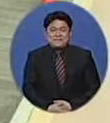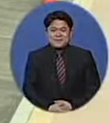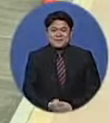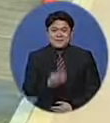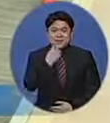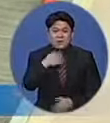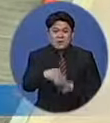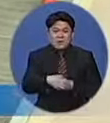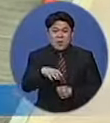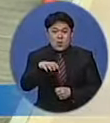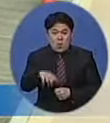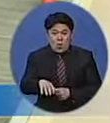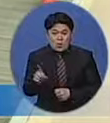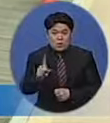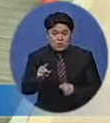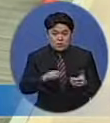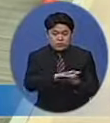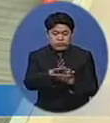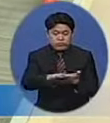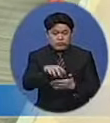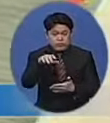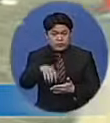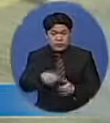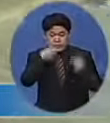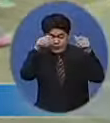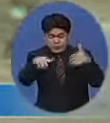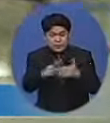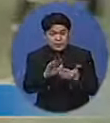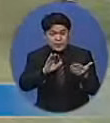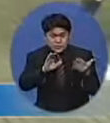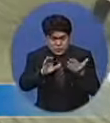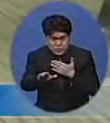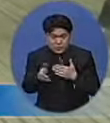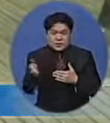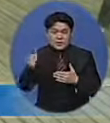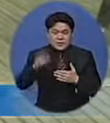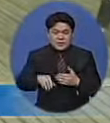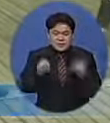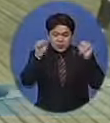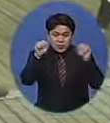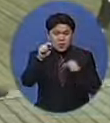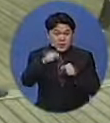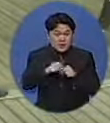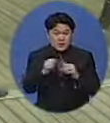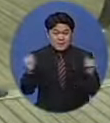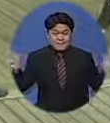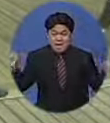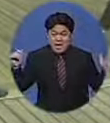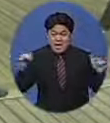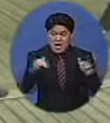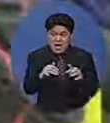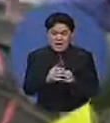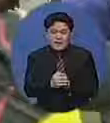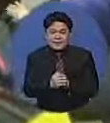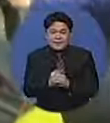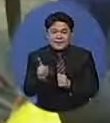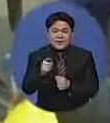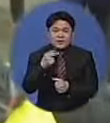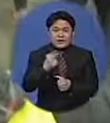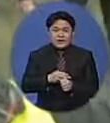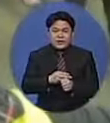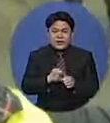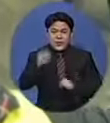서울 마포구의 한 공원입니다. 비가 온 뒤 궂은 날씨에도 운동을 하기 위해 공원을 찾은 이들은